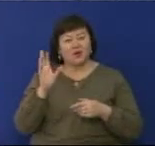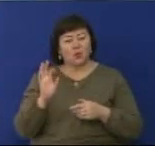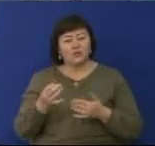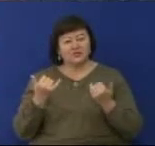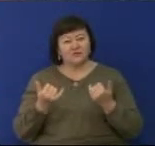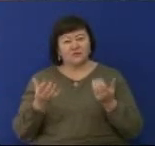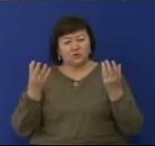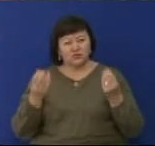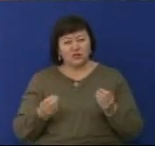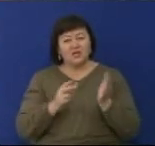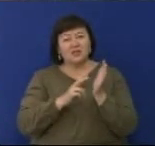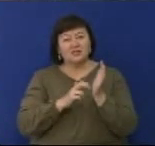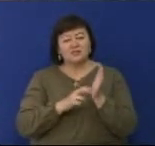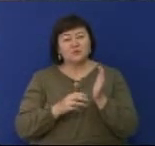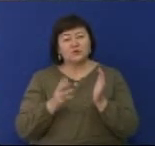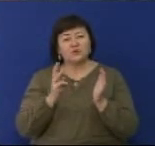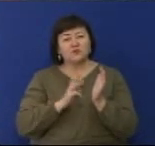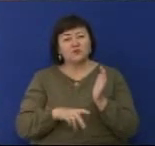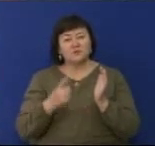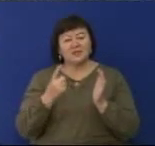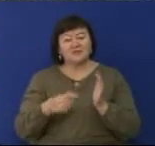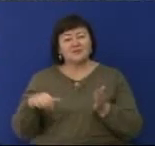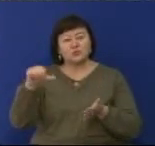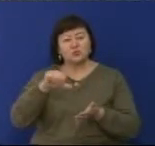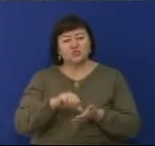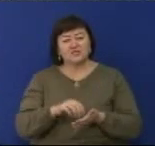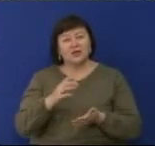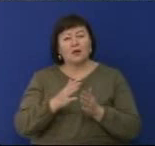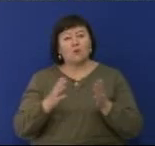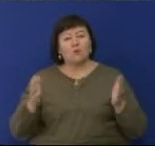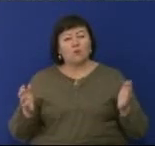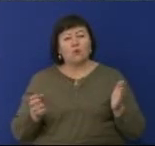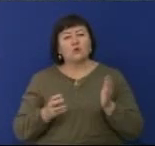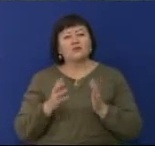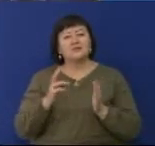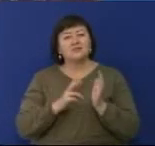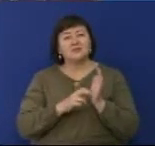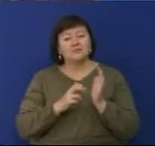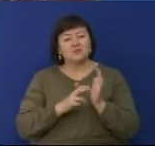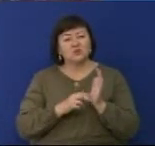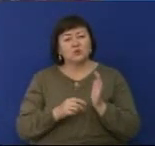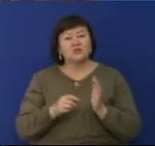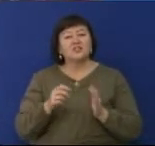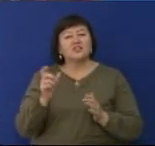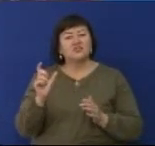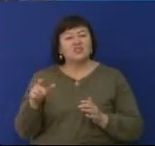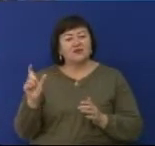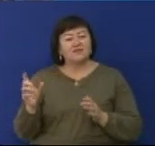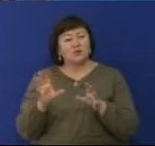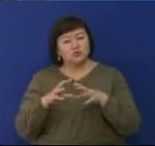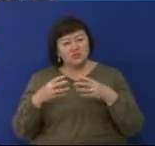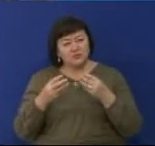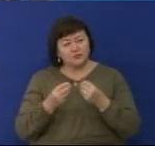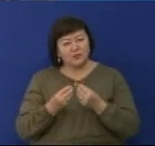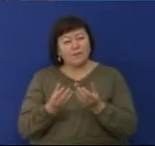зарегистрировано 781 ее участник более 480 из которых уже получили займа по городу же семей 41